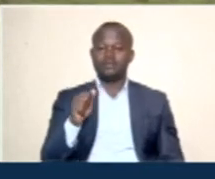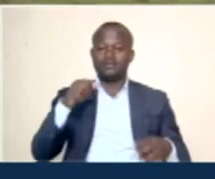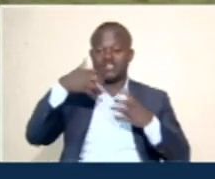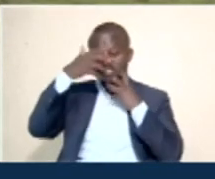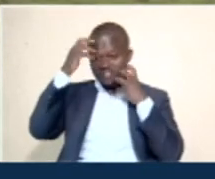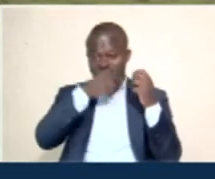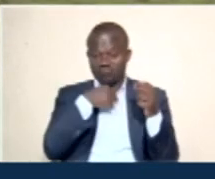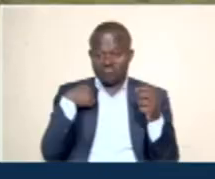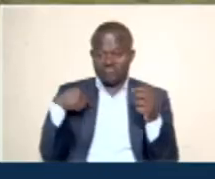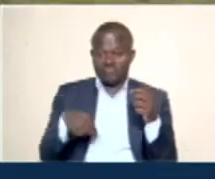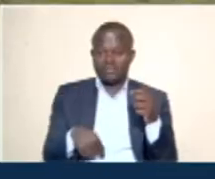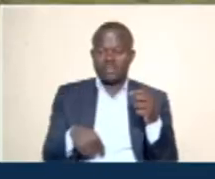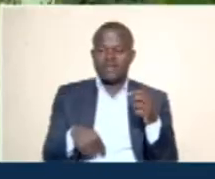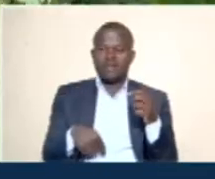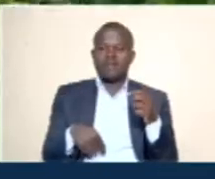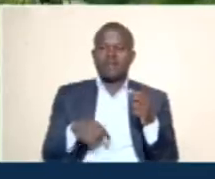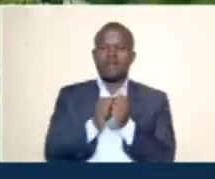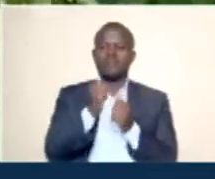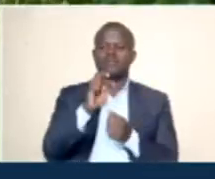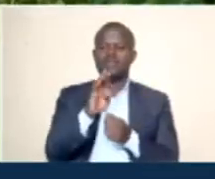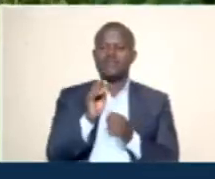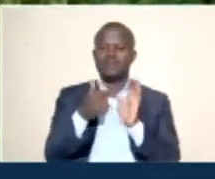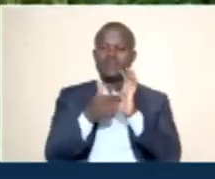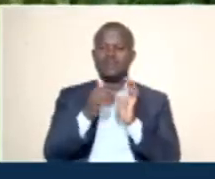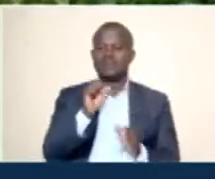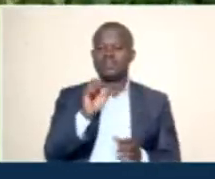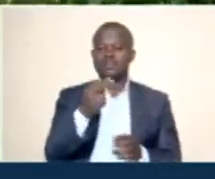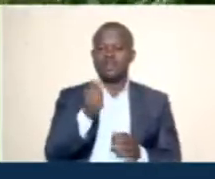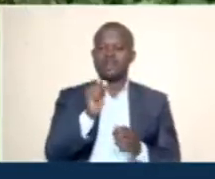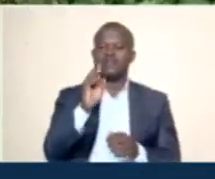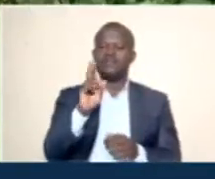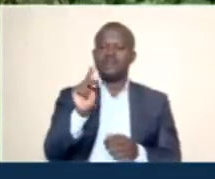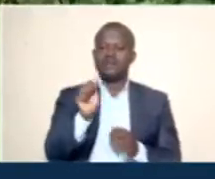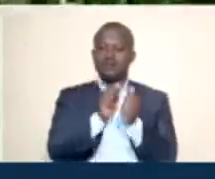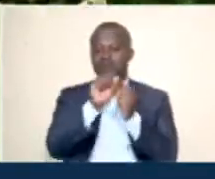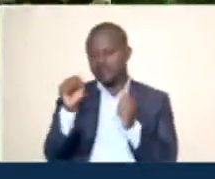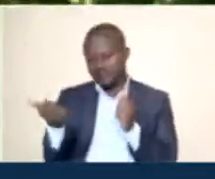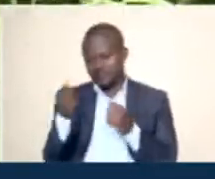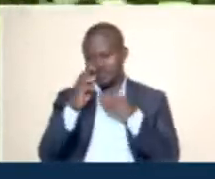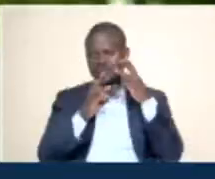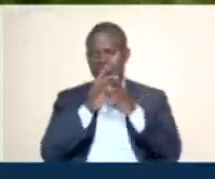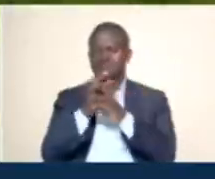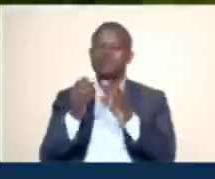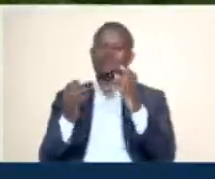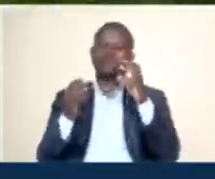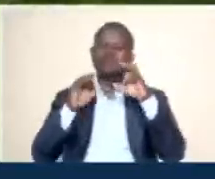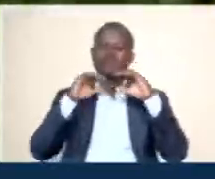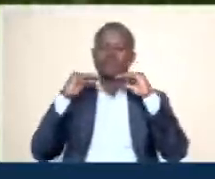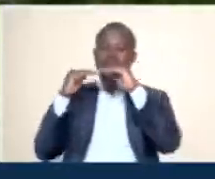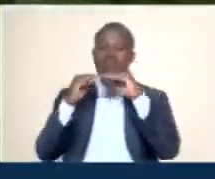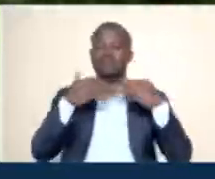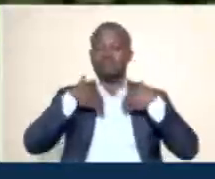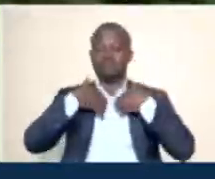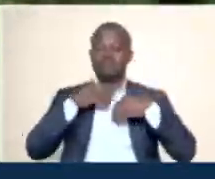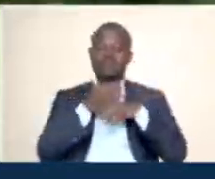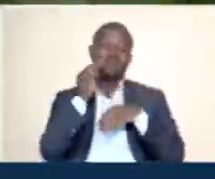misozi y'urubura, na Serbia hagaragara inyamaswa nk'isiya, ifuku n'izindi nk'izo. Ku rwego rw'isi habarurwa urusobe rw'inyabuzima bisaga miliyoni